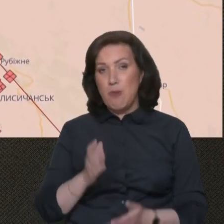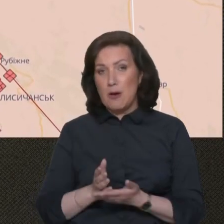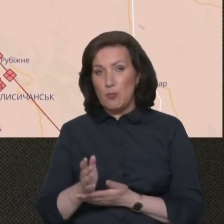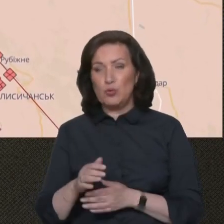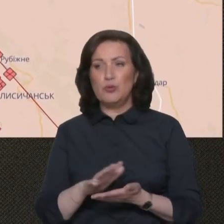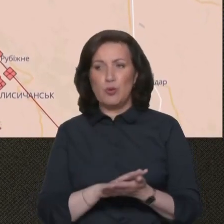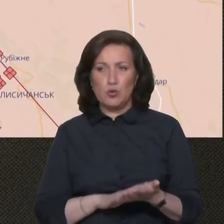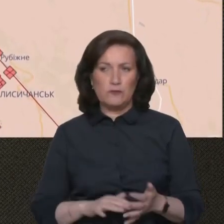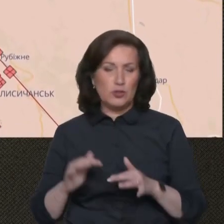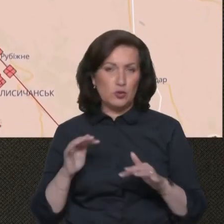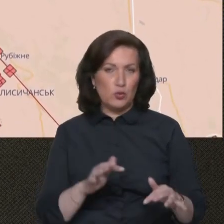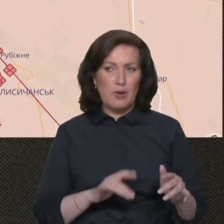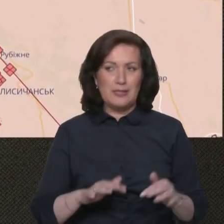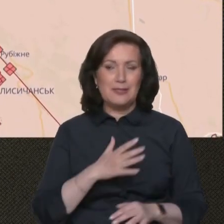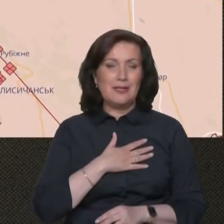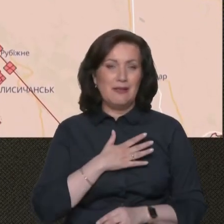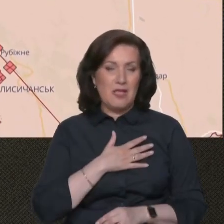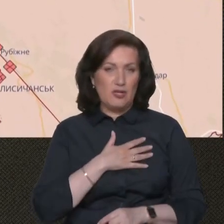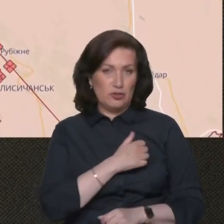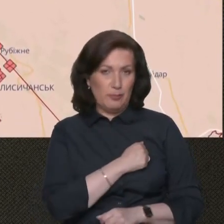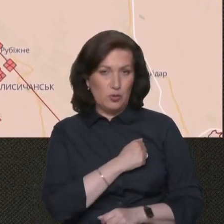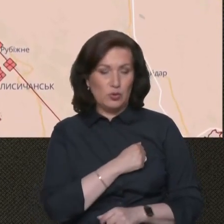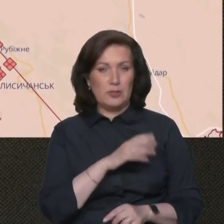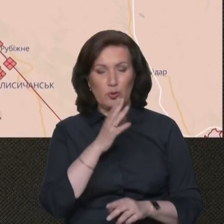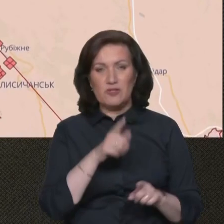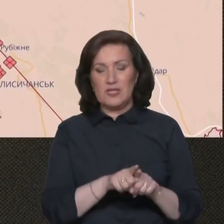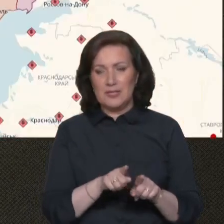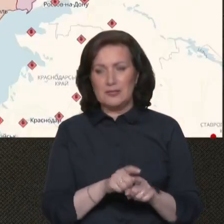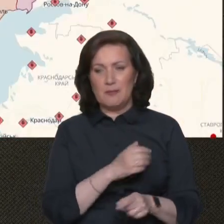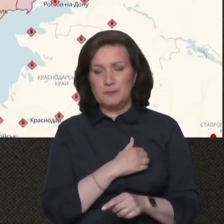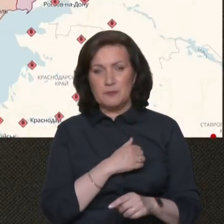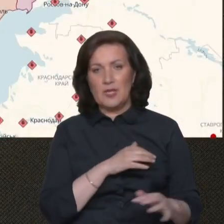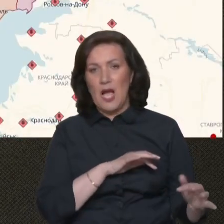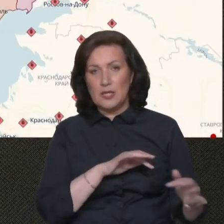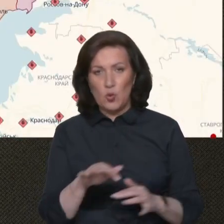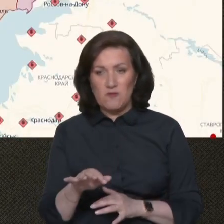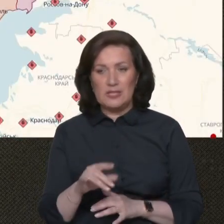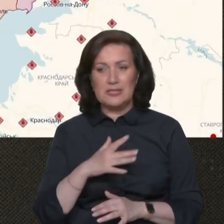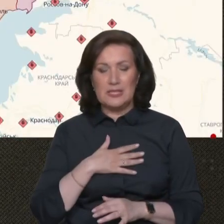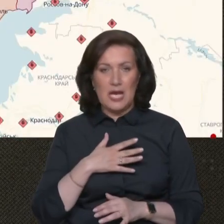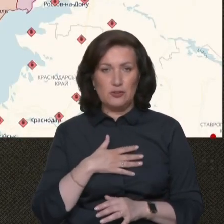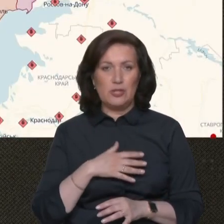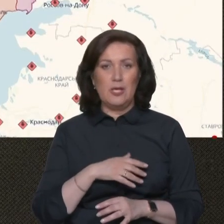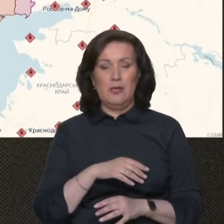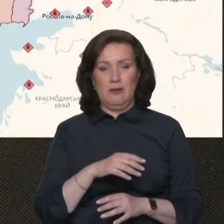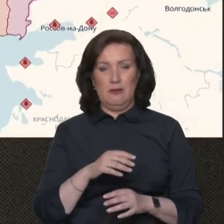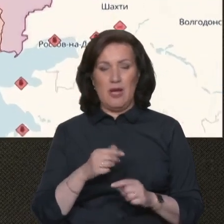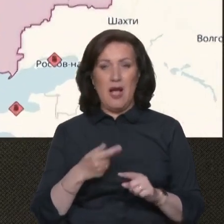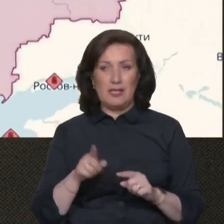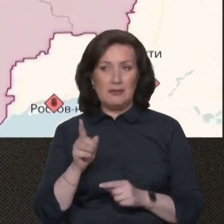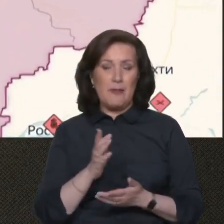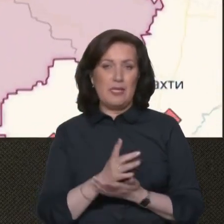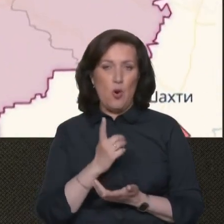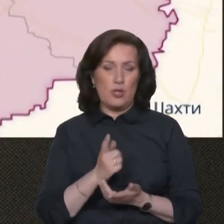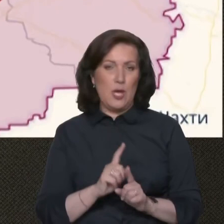продовжуються контрнаступальні дії наших підрозділів, противник так само намагається контратакувати наші підрозділи, що атакують, але там є